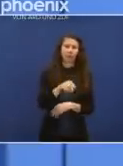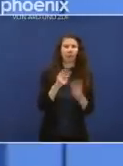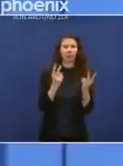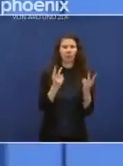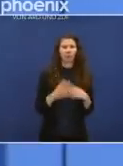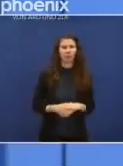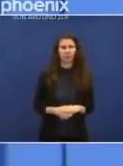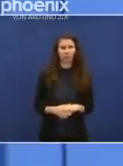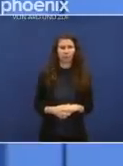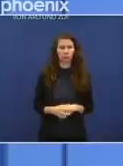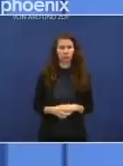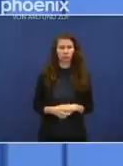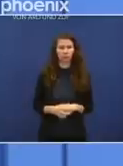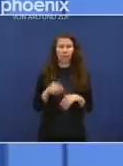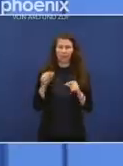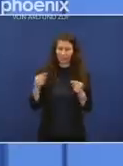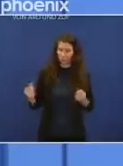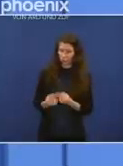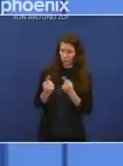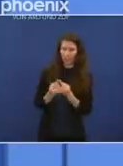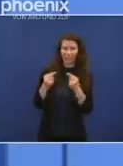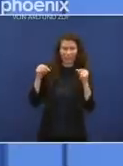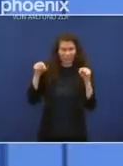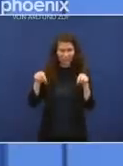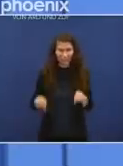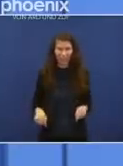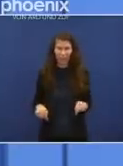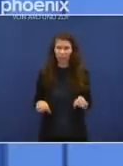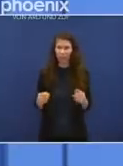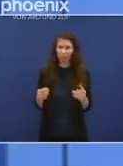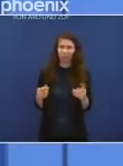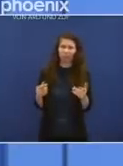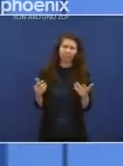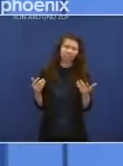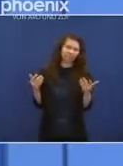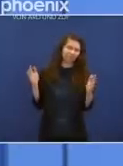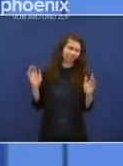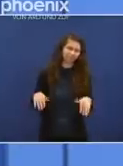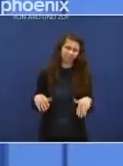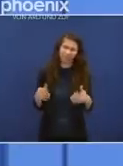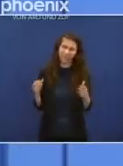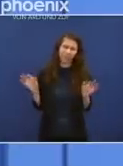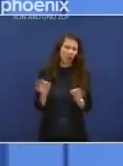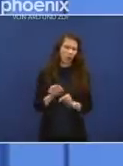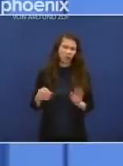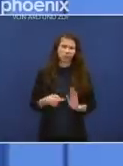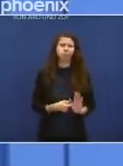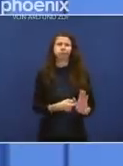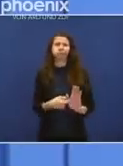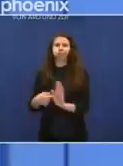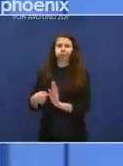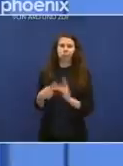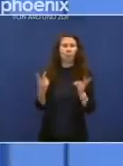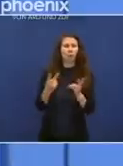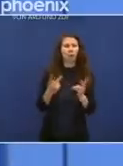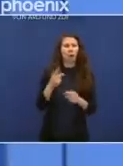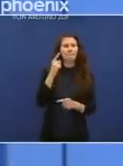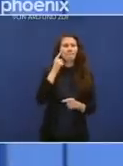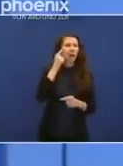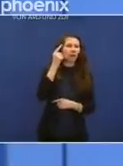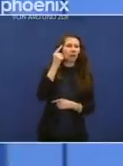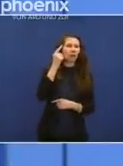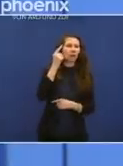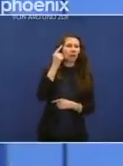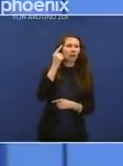Aber diesen Streit müssen wir hier nicht oder diese Meinungsverschiedenheiten über Prüfnormen, glaube ich, sollten wir hier nicht